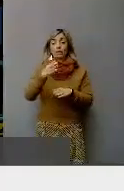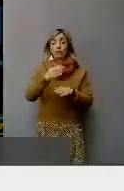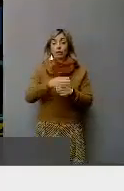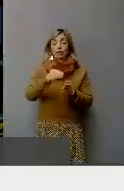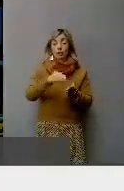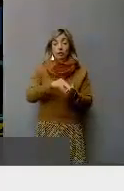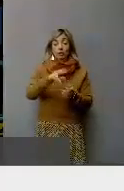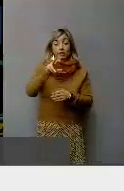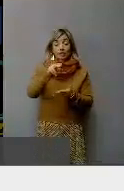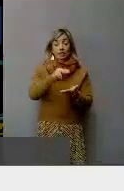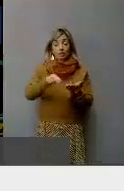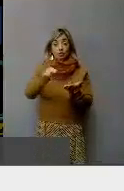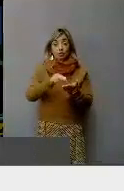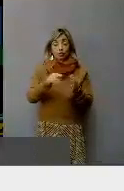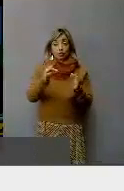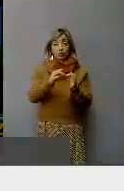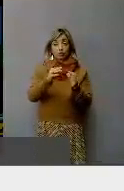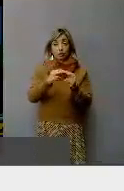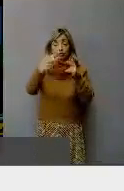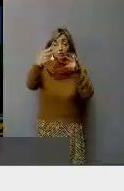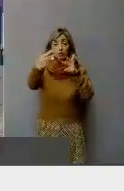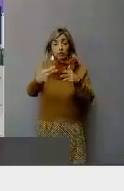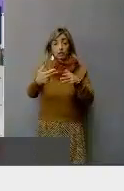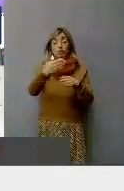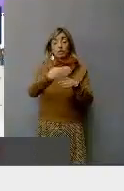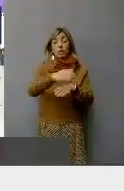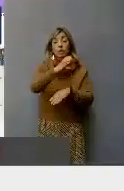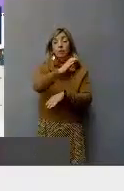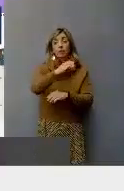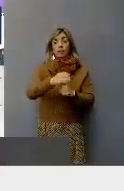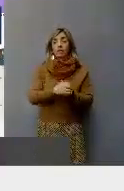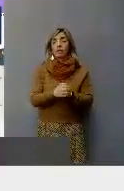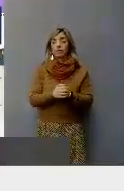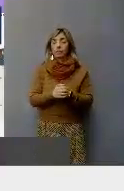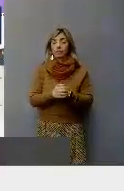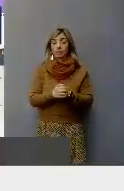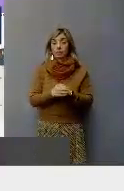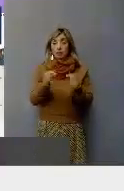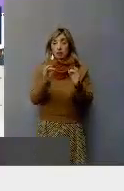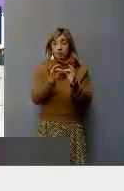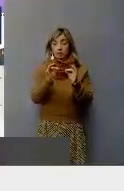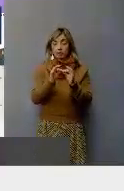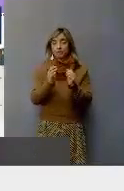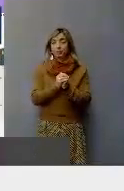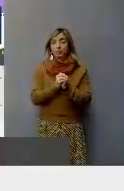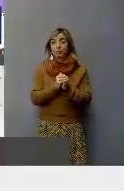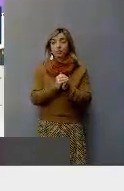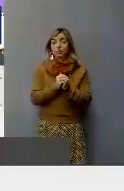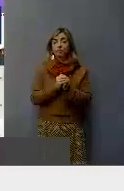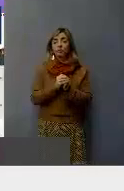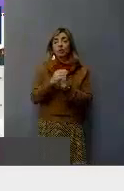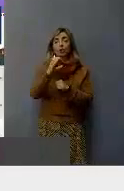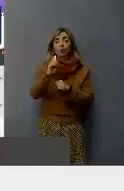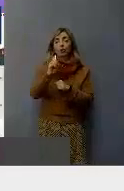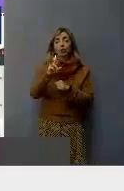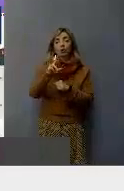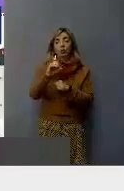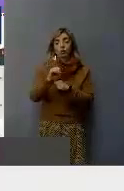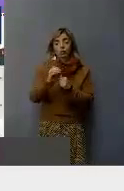favorevoli da remoto consigliere campanella amorevole consigliera corso